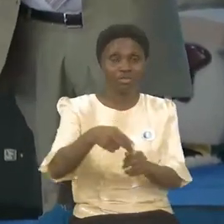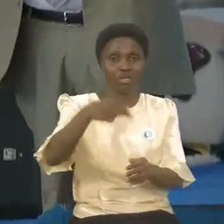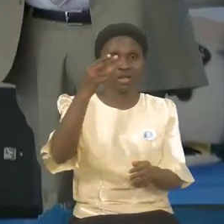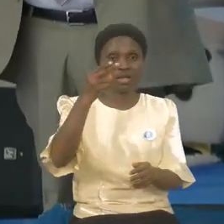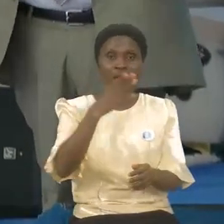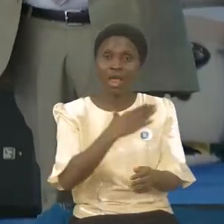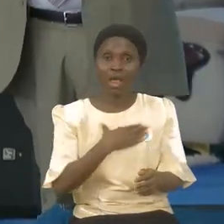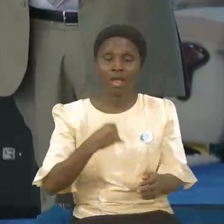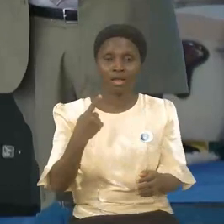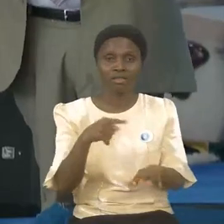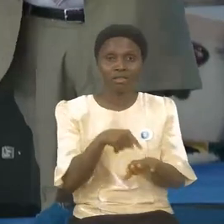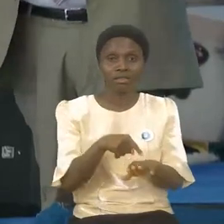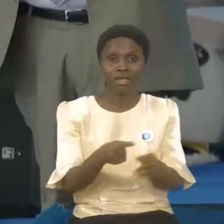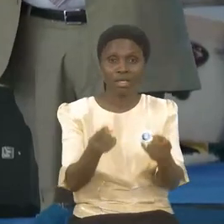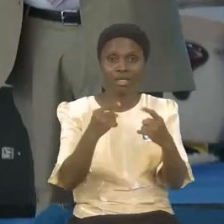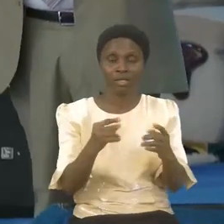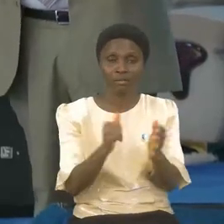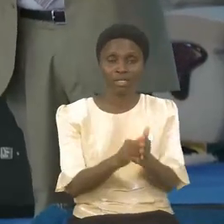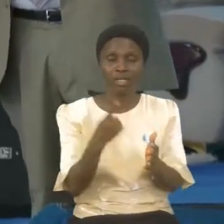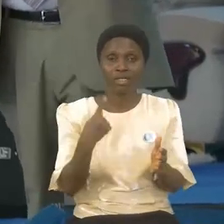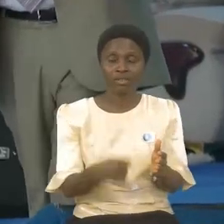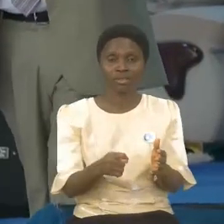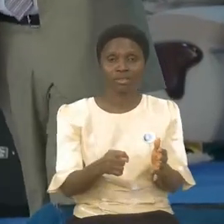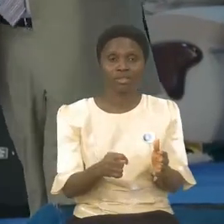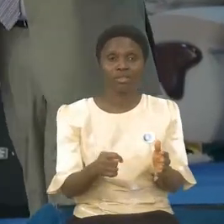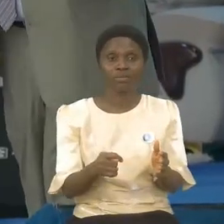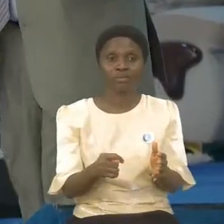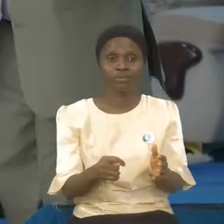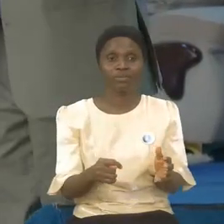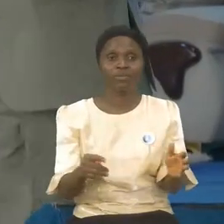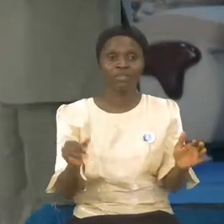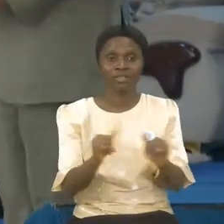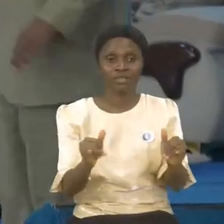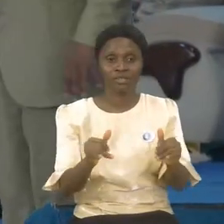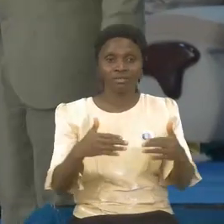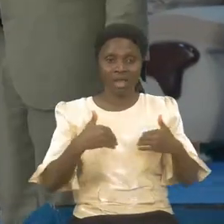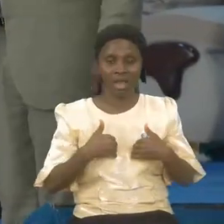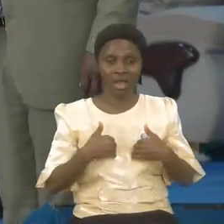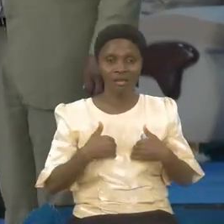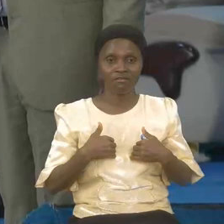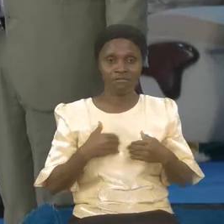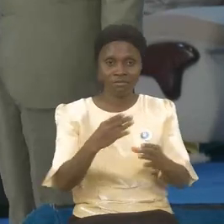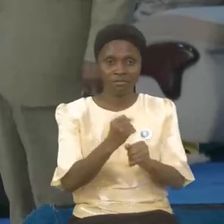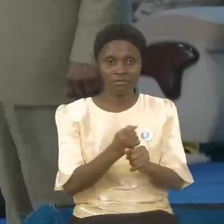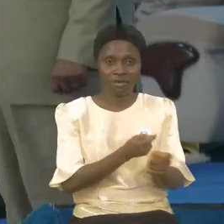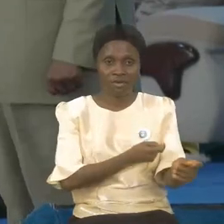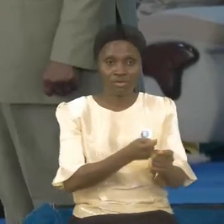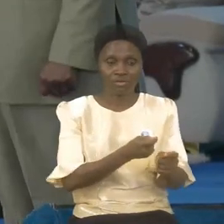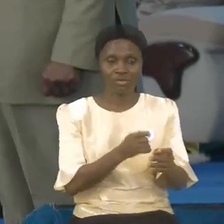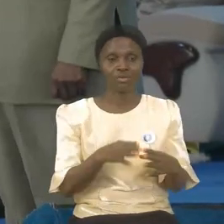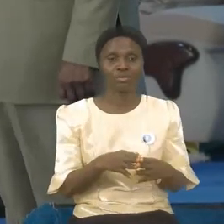du Très Haut et le tardiva ou les saints furent en possession du royaume